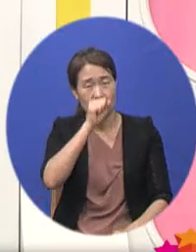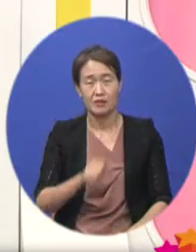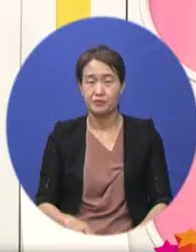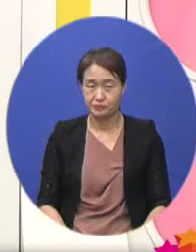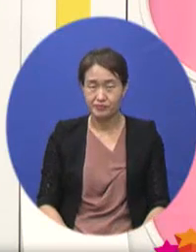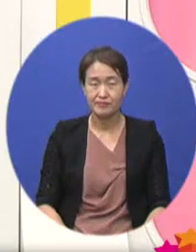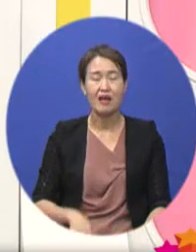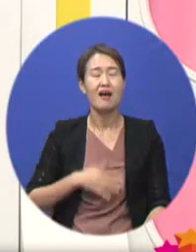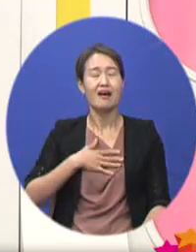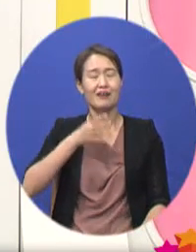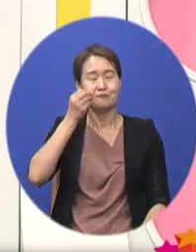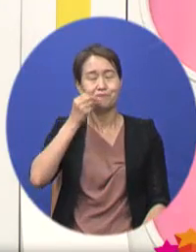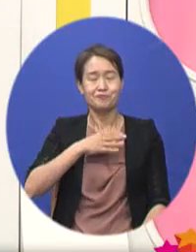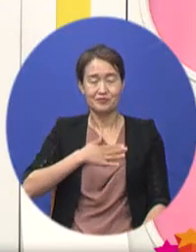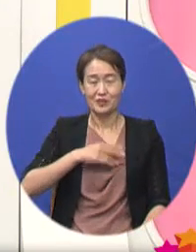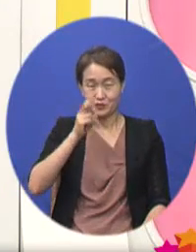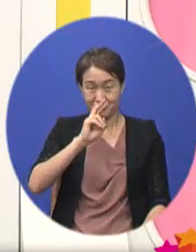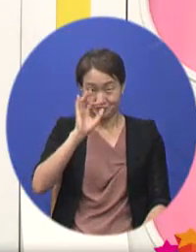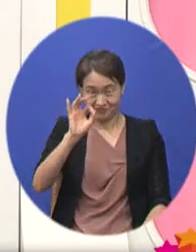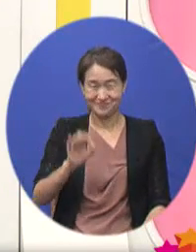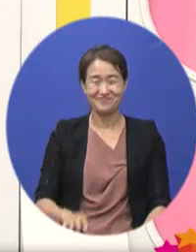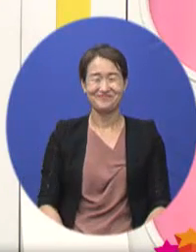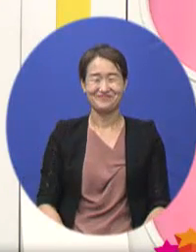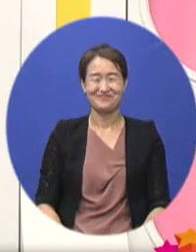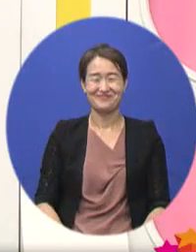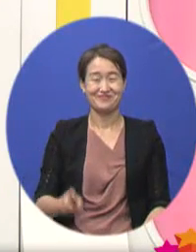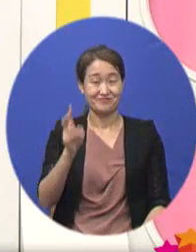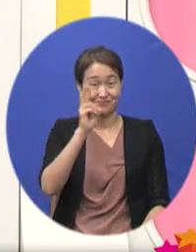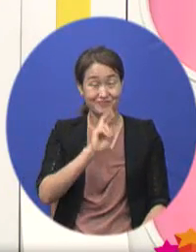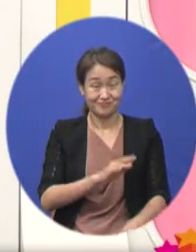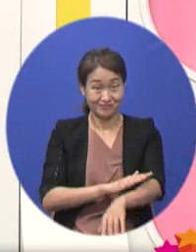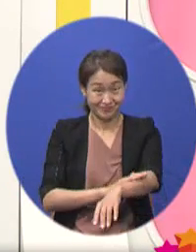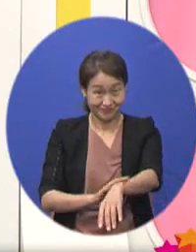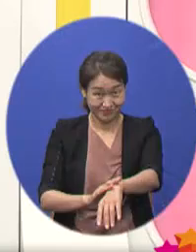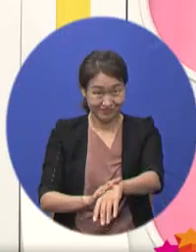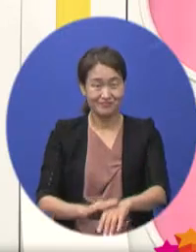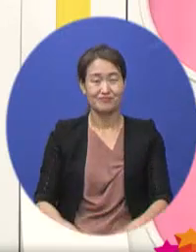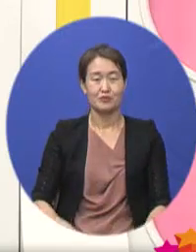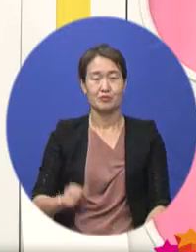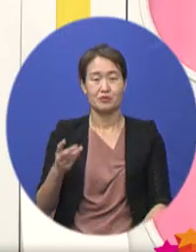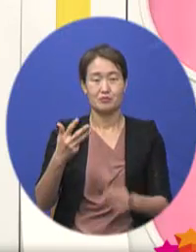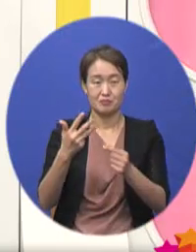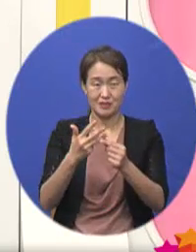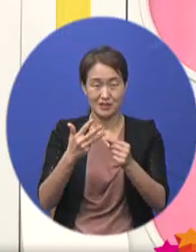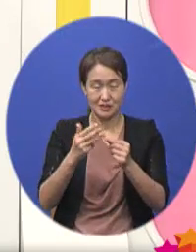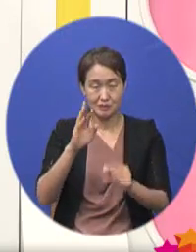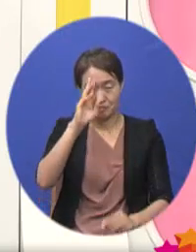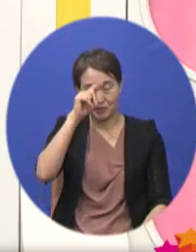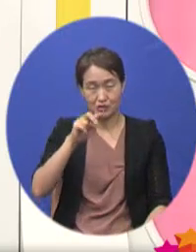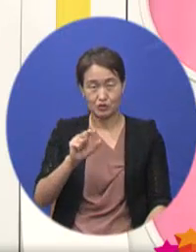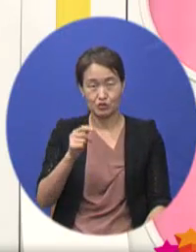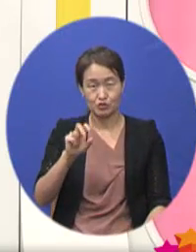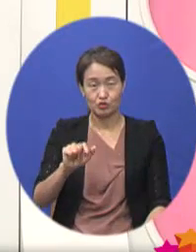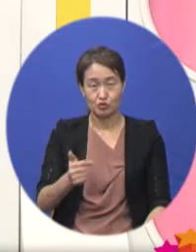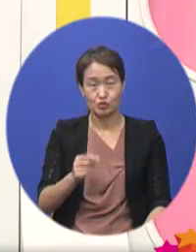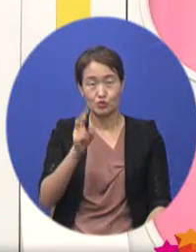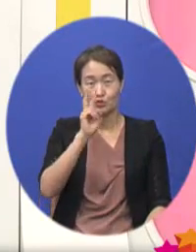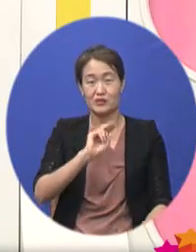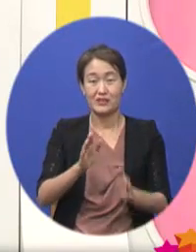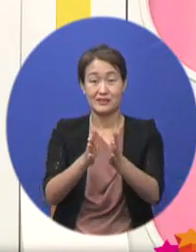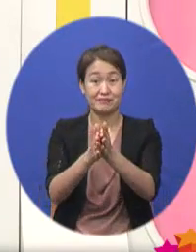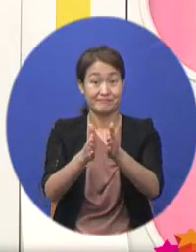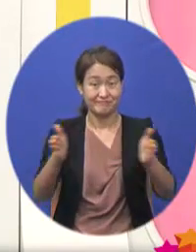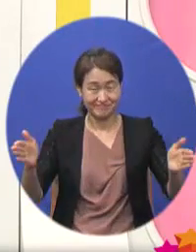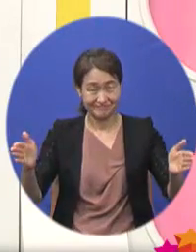음파 유원지. 알겠습니다. 네, 노래 듣겠습니다. 네, 노래 잘 들어볼게요. 우리 참고번호 네. 8번 박선수님의 노래 보약 같은